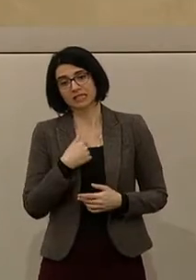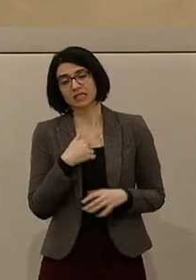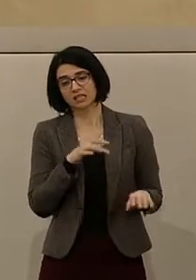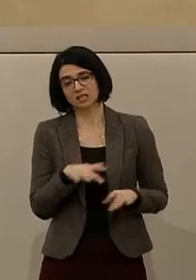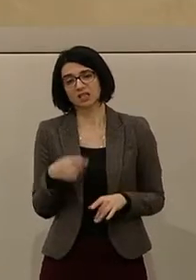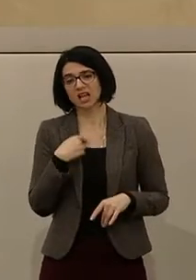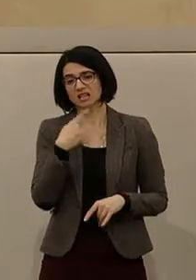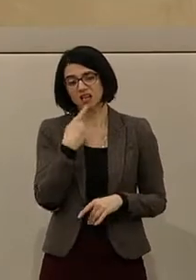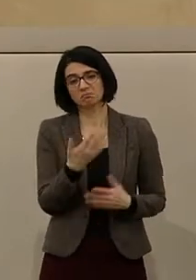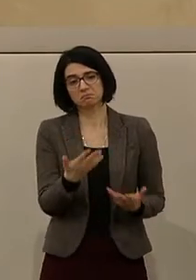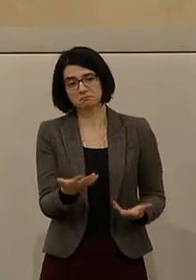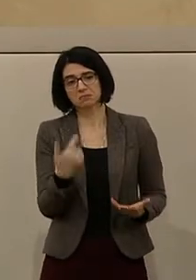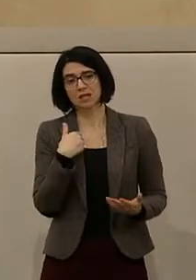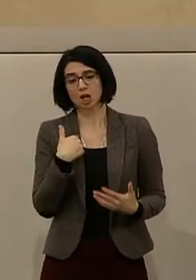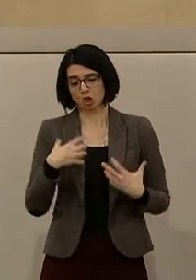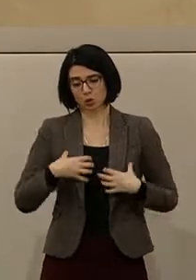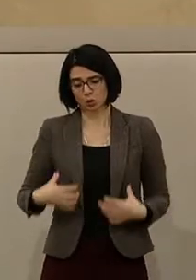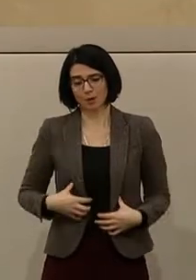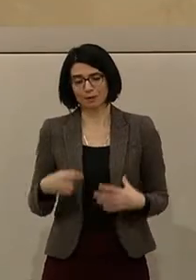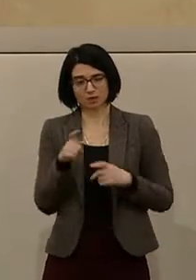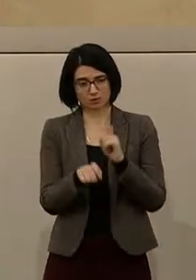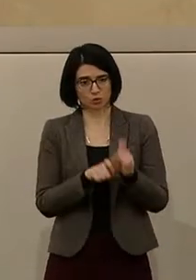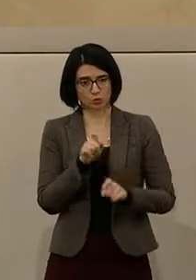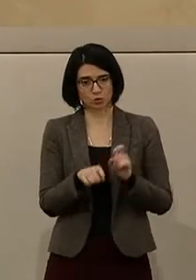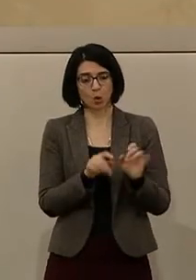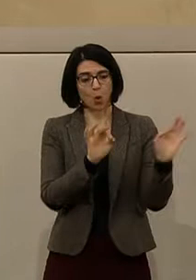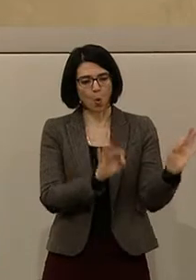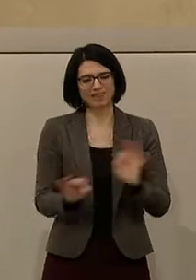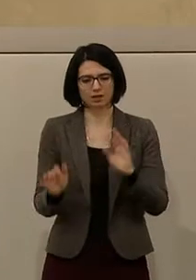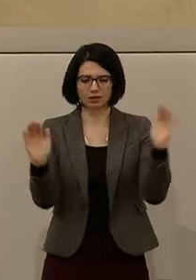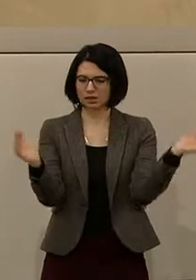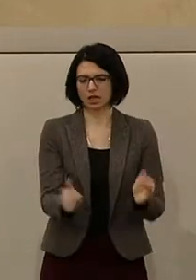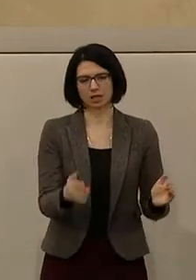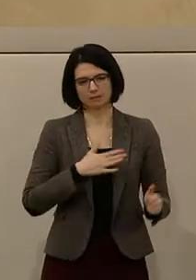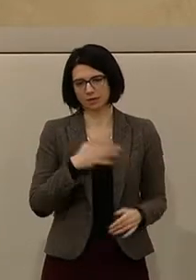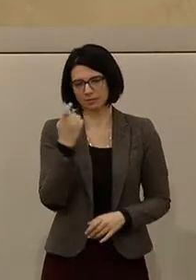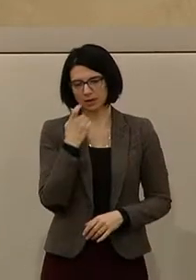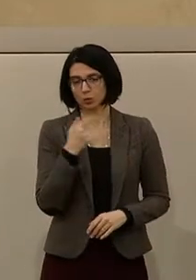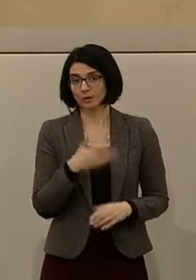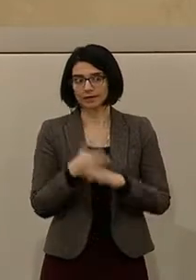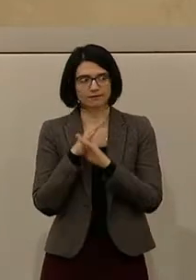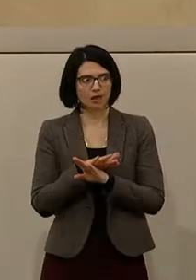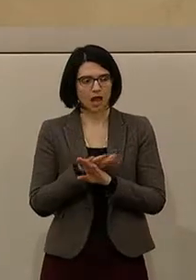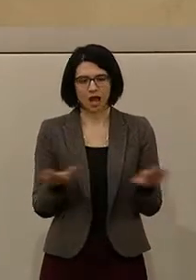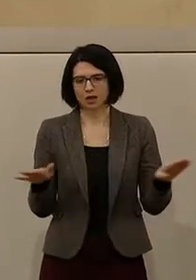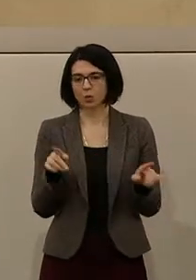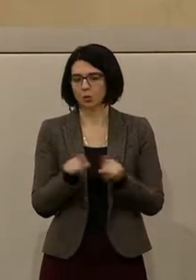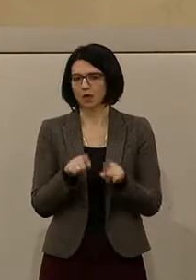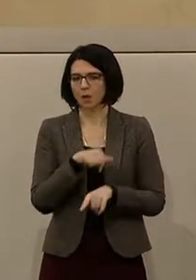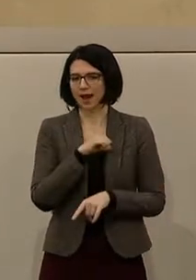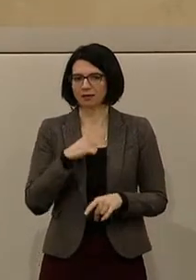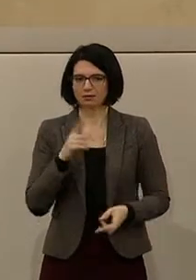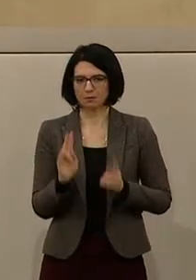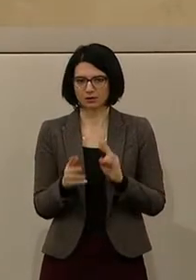sehr stark dafür, dass wir die Körperschaftssteuer einer ordentlichen Senkung zuführen. Ich glaube, das hilft allem, vor allem auch dem